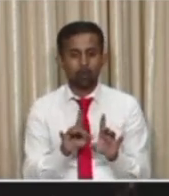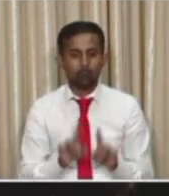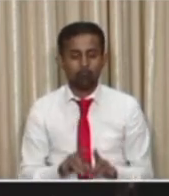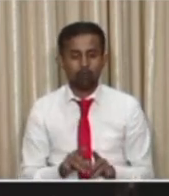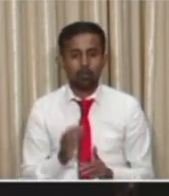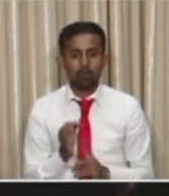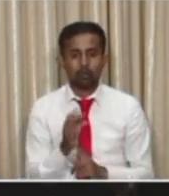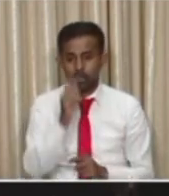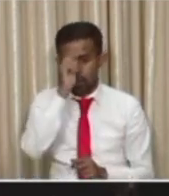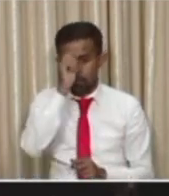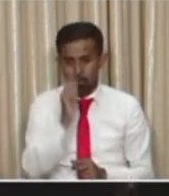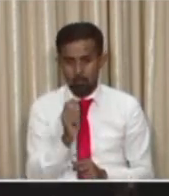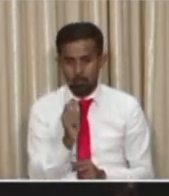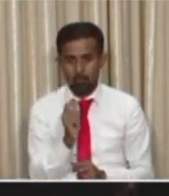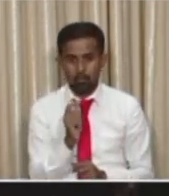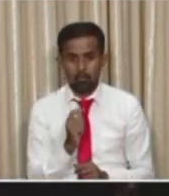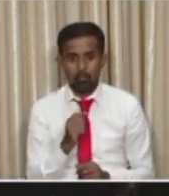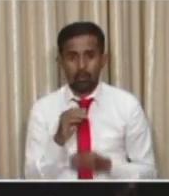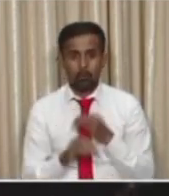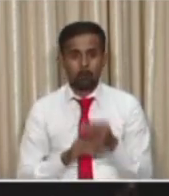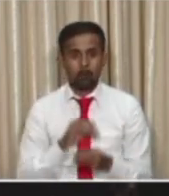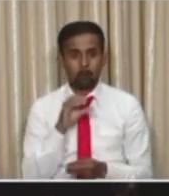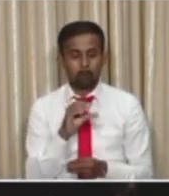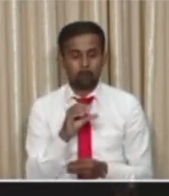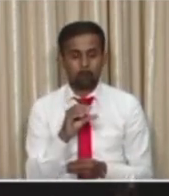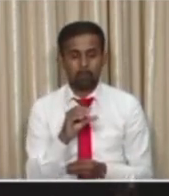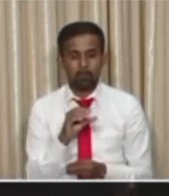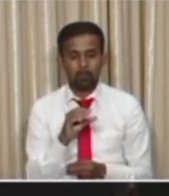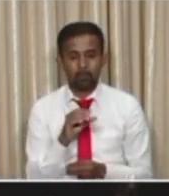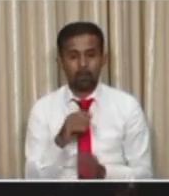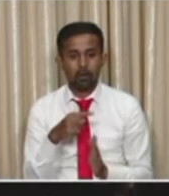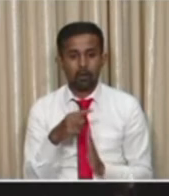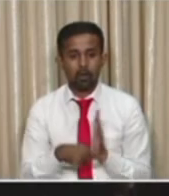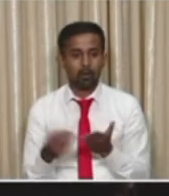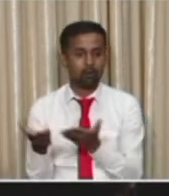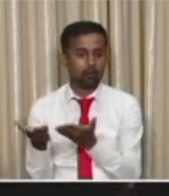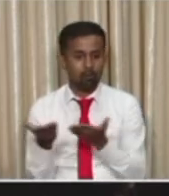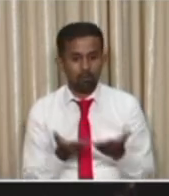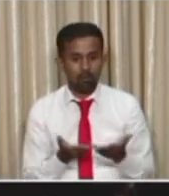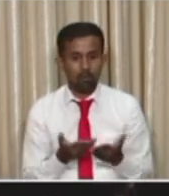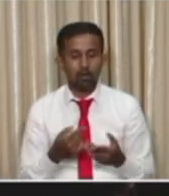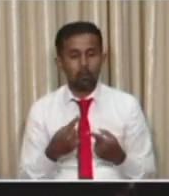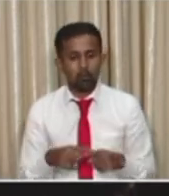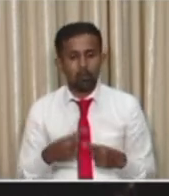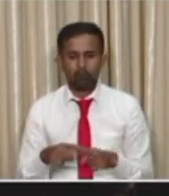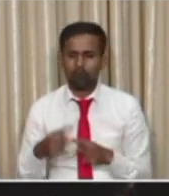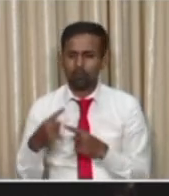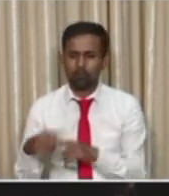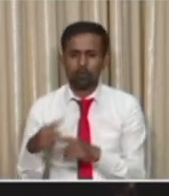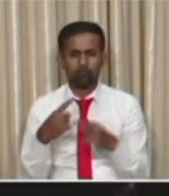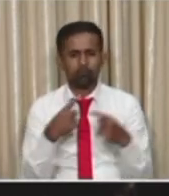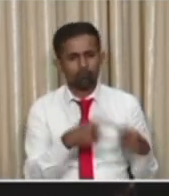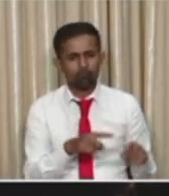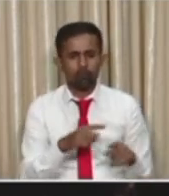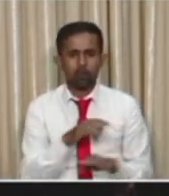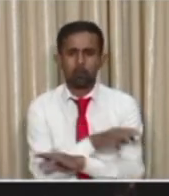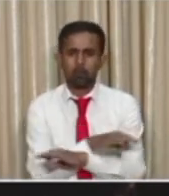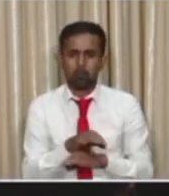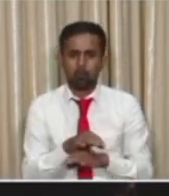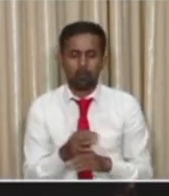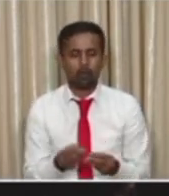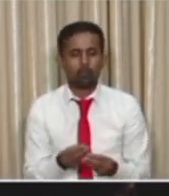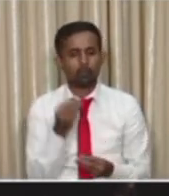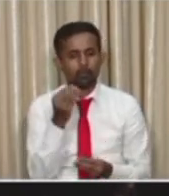முதலீட்டாளர்களை வரவேற்கத்தக்கதான புதிய புதிய மாற்றங்களை சட்ட ரீதியாக கொண்டு வருகின்றார். பல திட்டங்கள் நடைமுறைப்படுத்தப்படுகின்றன. அதே போன்று பிஓஏ என்று சொல்லப்படுகின்ற போர்ட் ஆஃப்